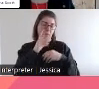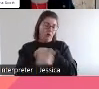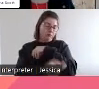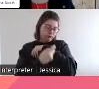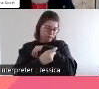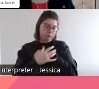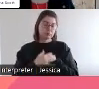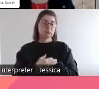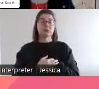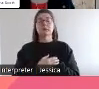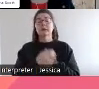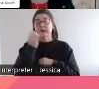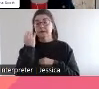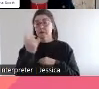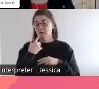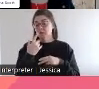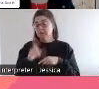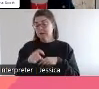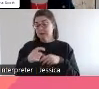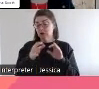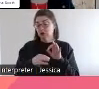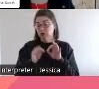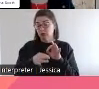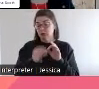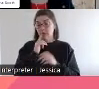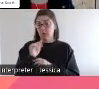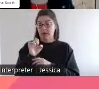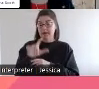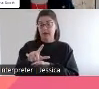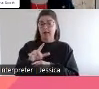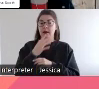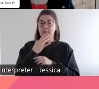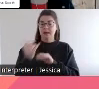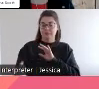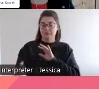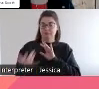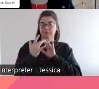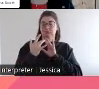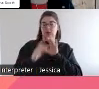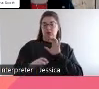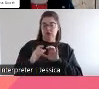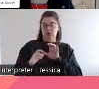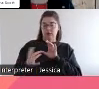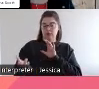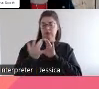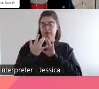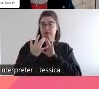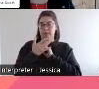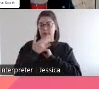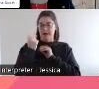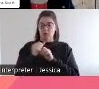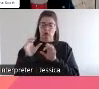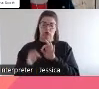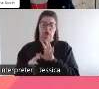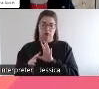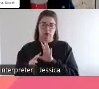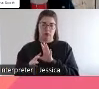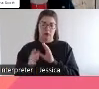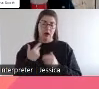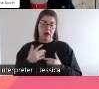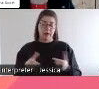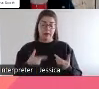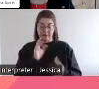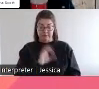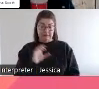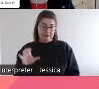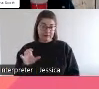diapos, donc, sont offertes en anglais et en français. L'interprétation par les signes est offerte. Nous invitons ceux